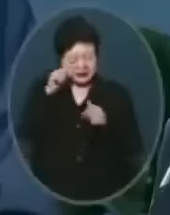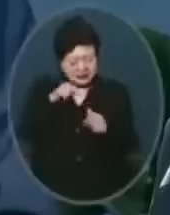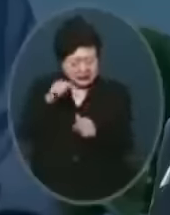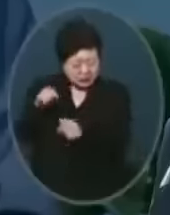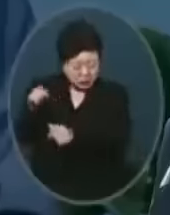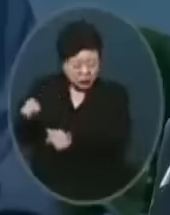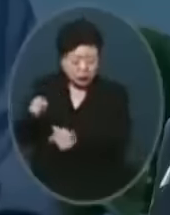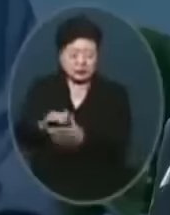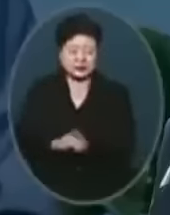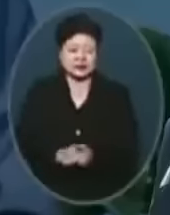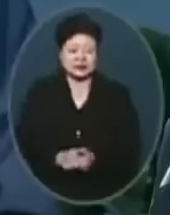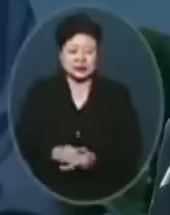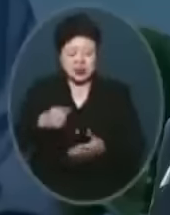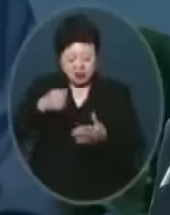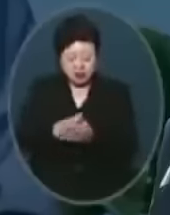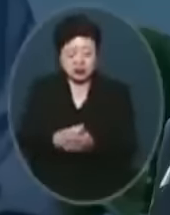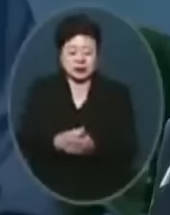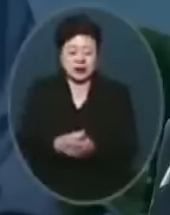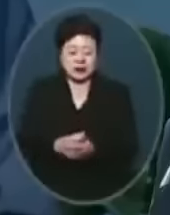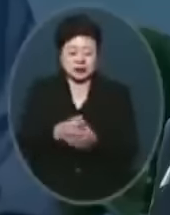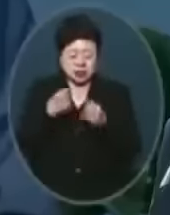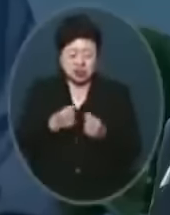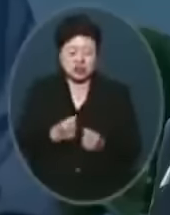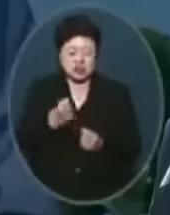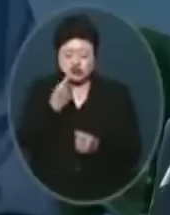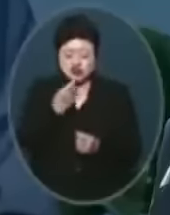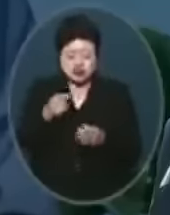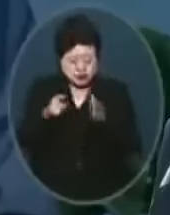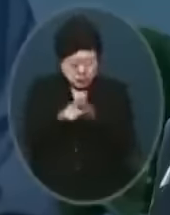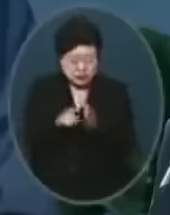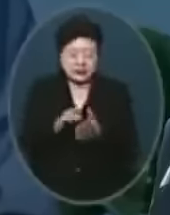시키려고 작정하고 계신 줄 믿습니다.